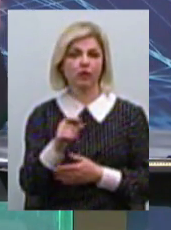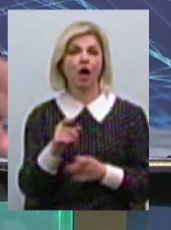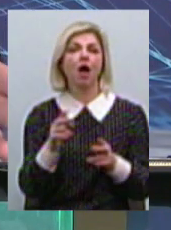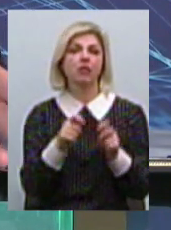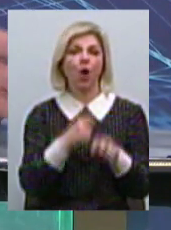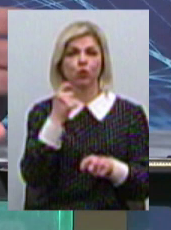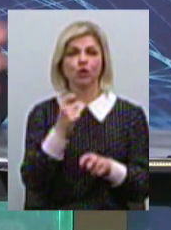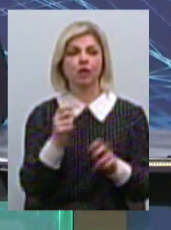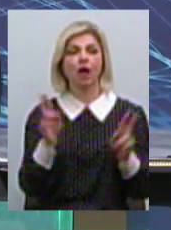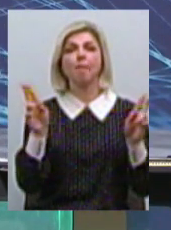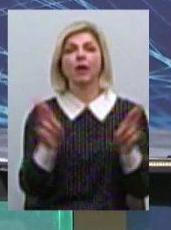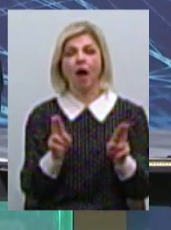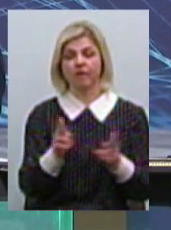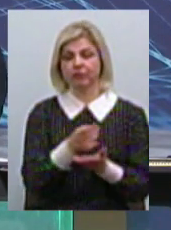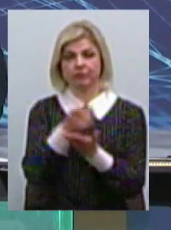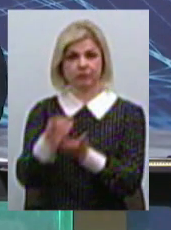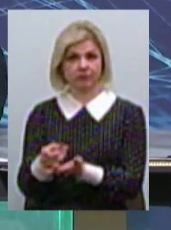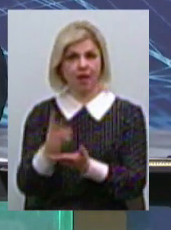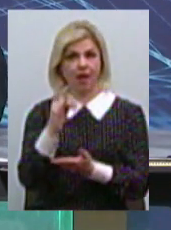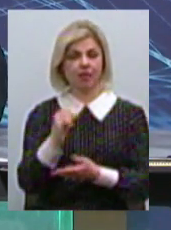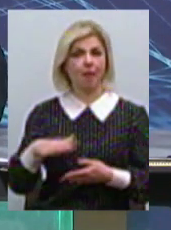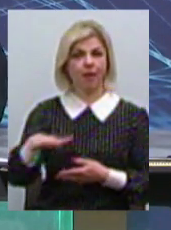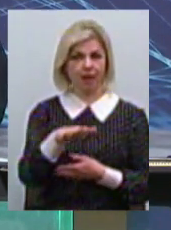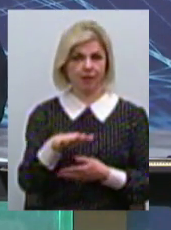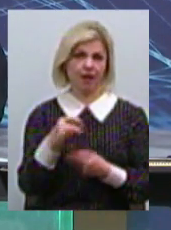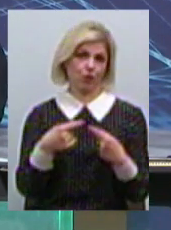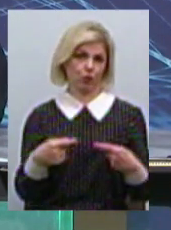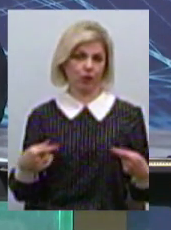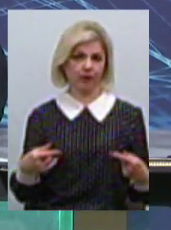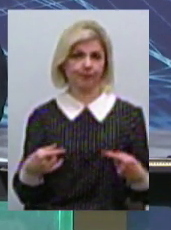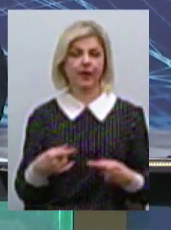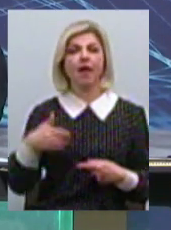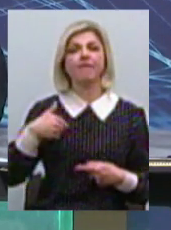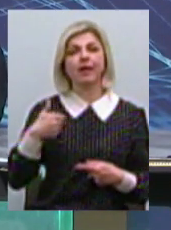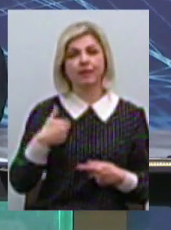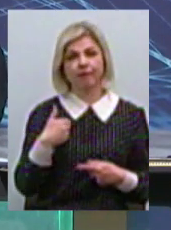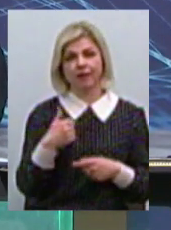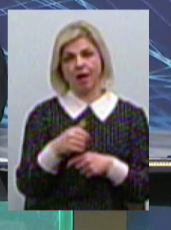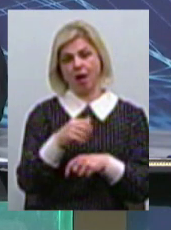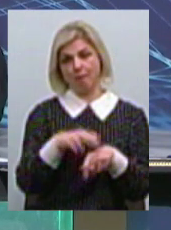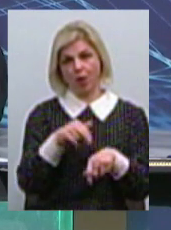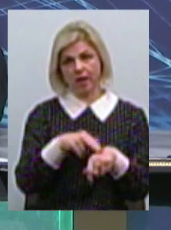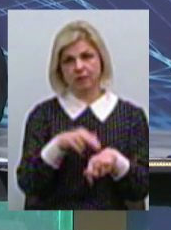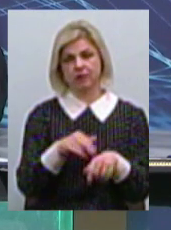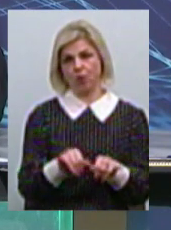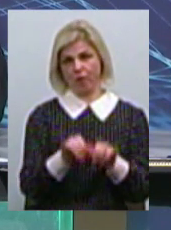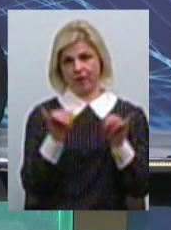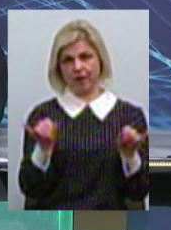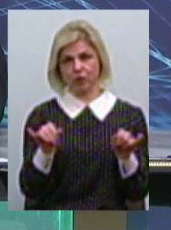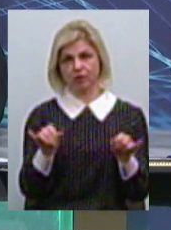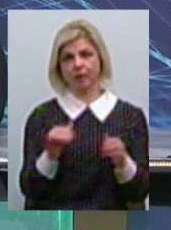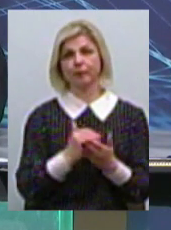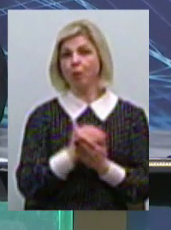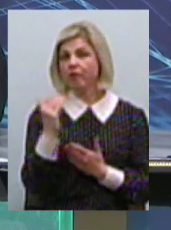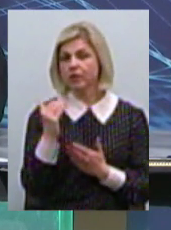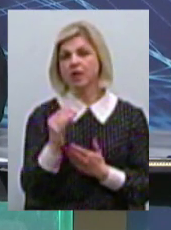на майданчику просто і тому подібне. Тобто ефективність одного поліцейського виросла. Але тут